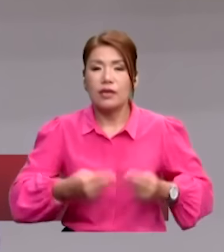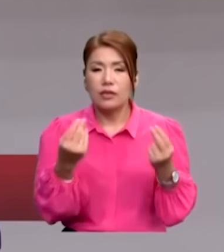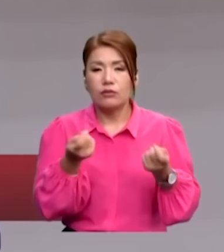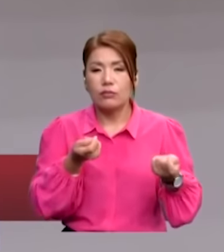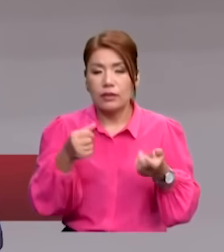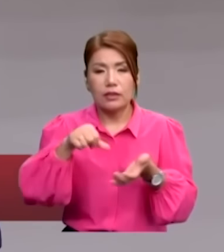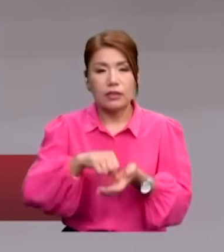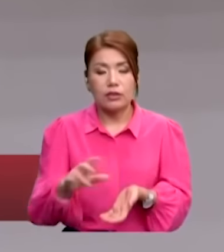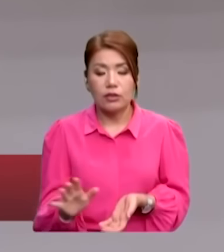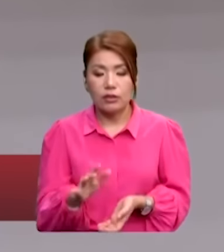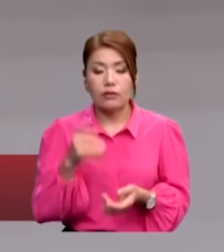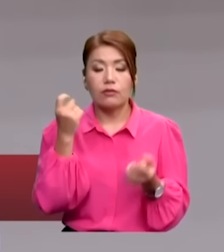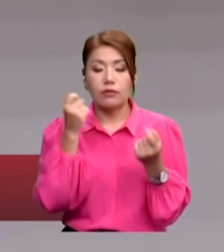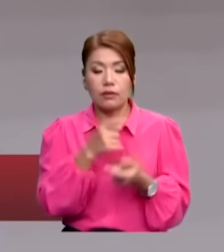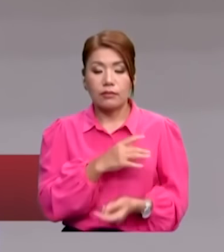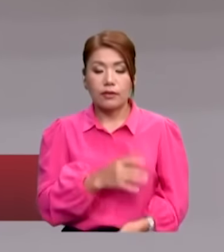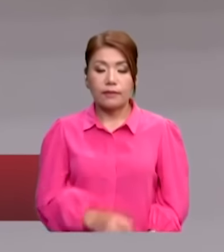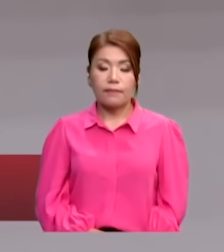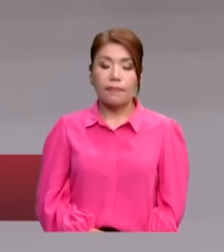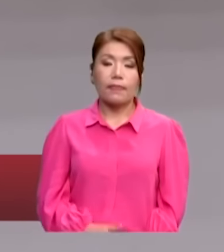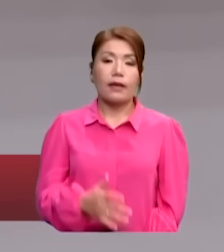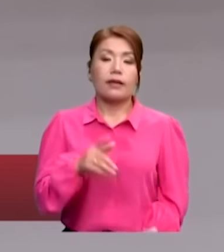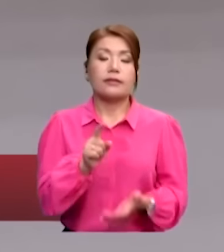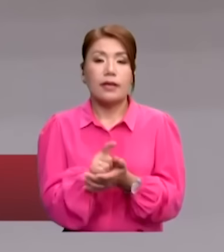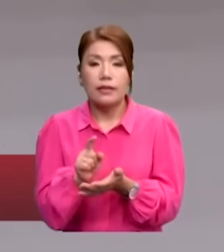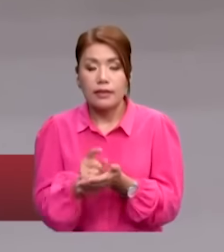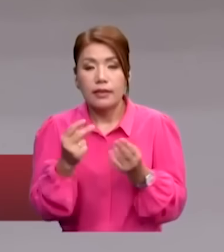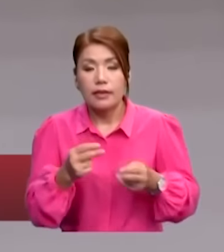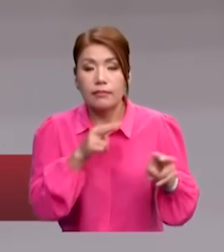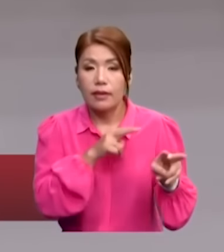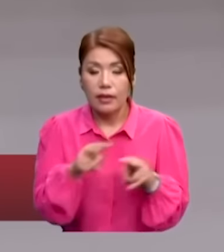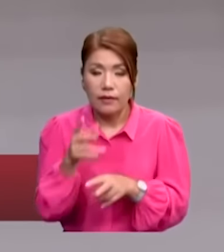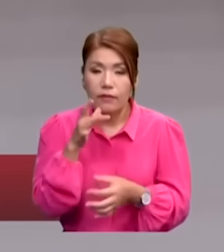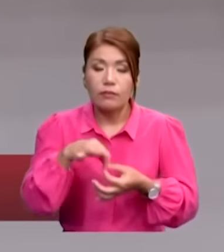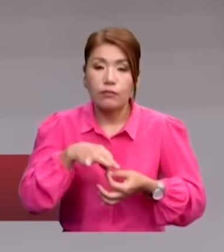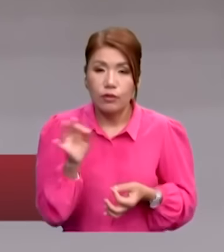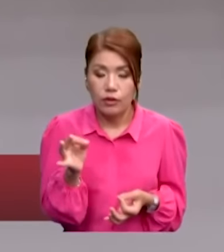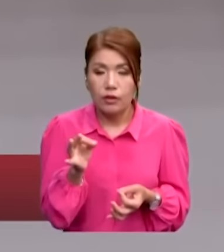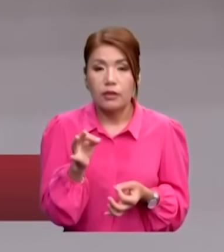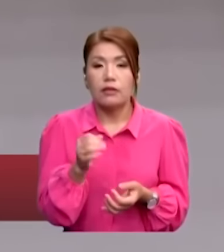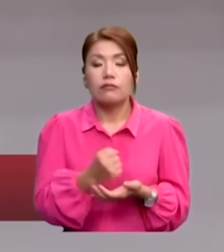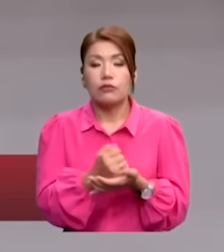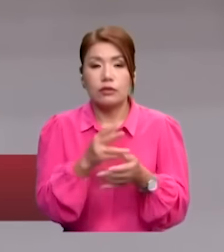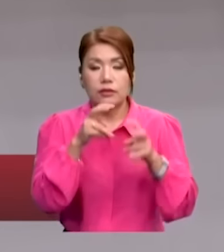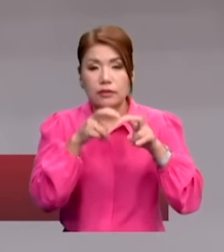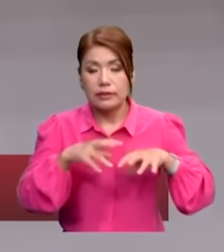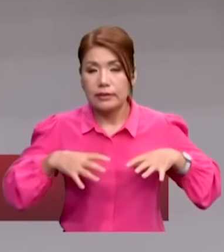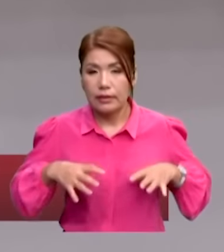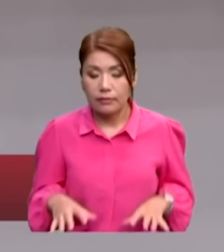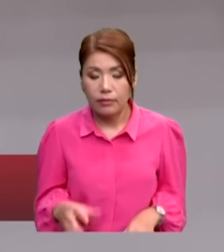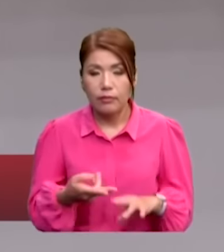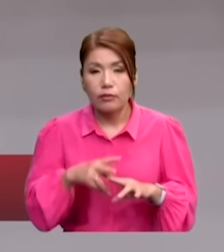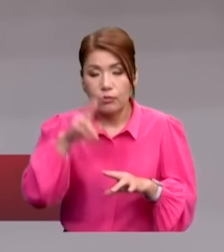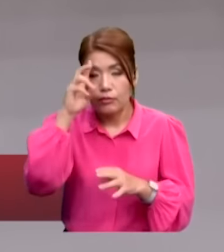емес екендігі белгі болып отыр. Салықтық және кедендік бақылау уақытылы және жеткілікті түрде жүргізілмегендіктен